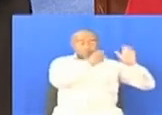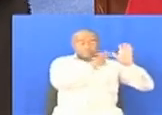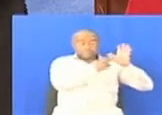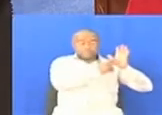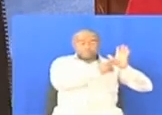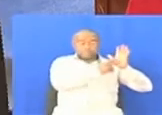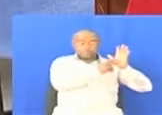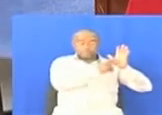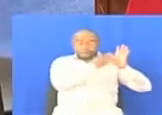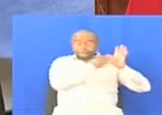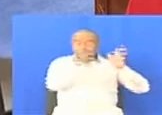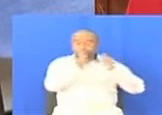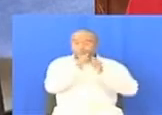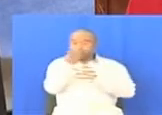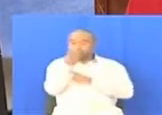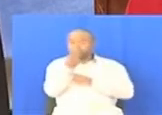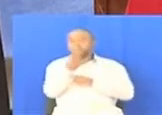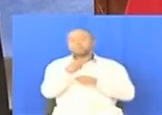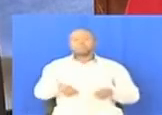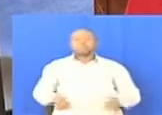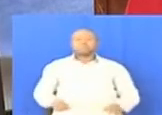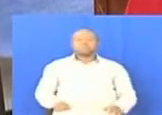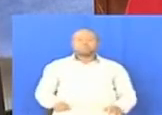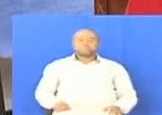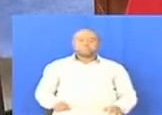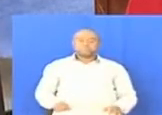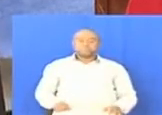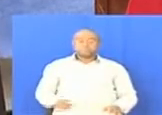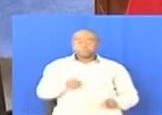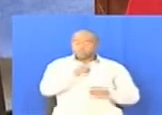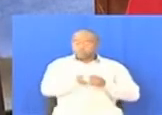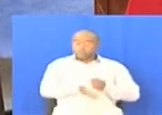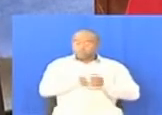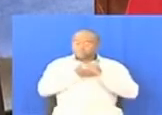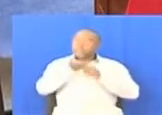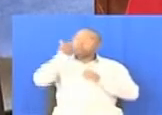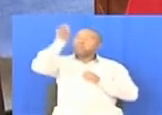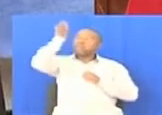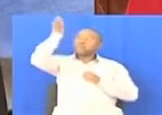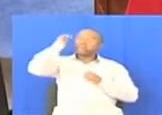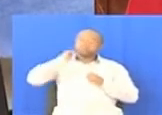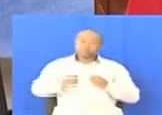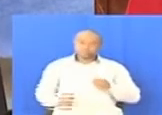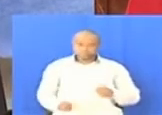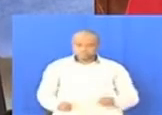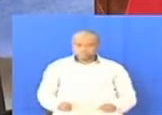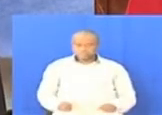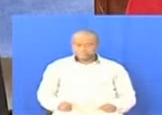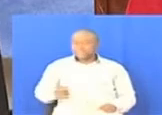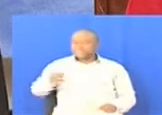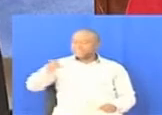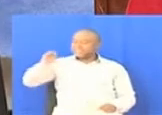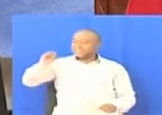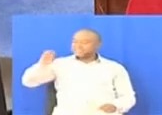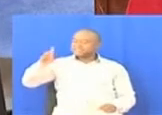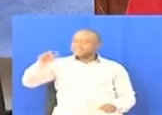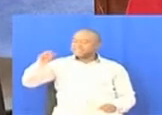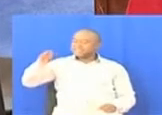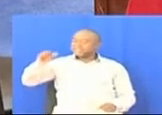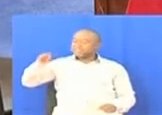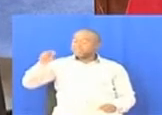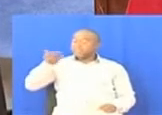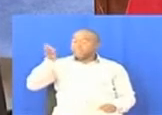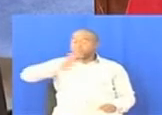11. Anasema kwa msaada wa Mungu, nasoma Mheshimiwa Speaker. Hivyo Selemani akaimaliza nyumba ya